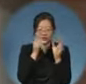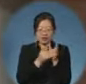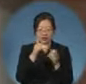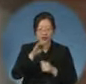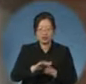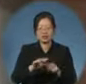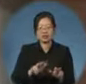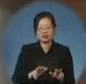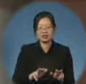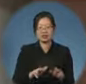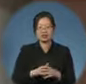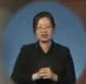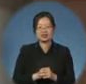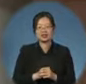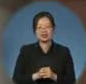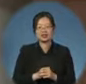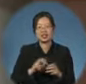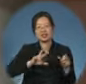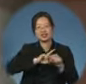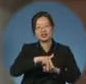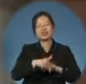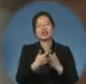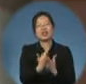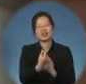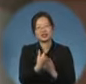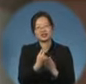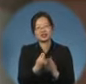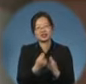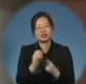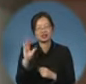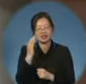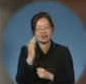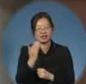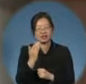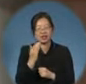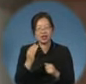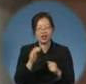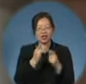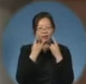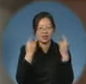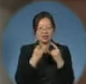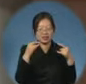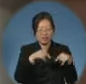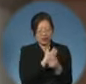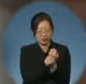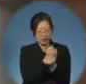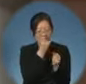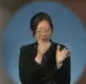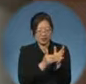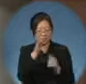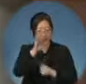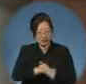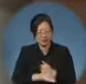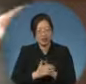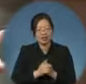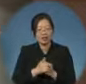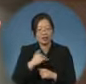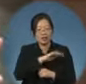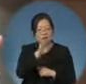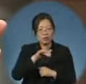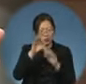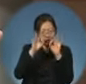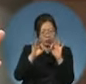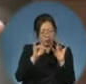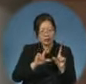사실은 지금 지구가 이렇게 뭐 최근에 딸이 협약을 핵이 했지만 우리 붐에